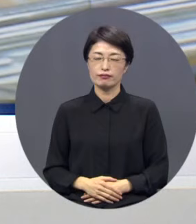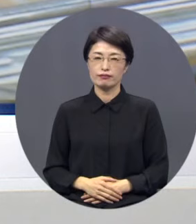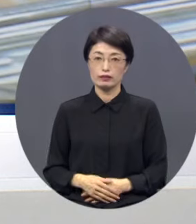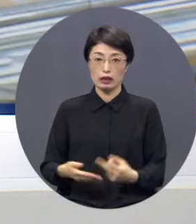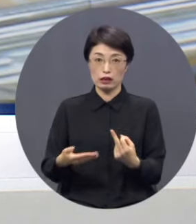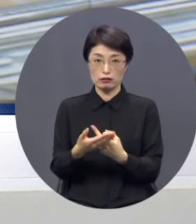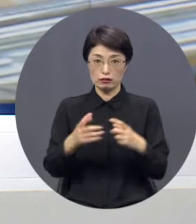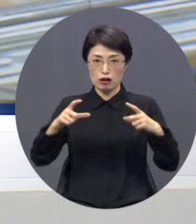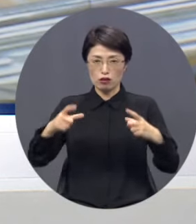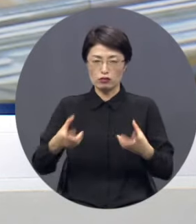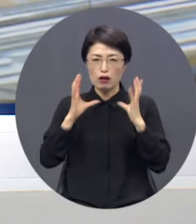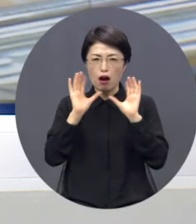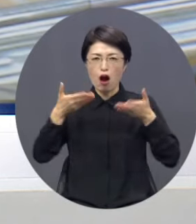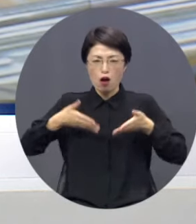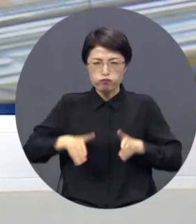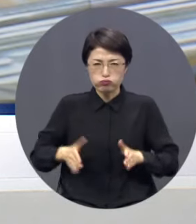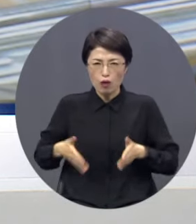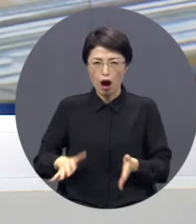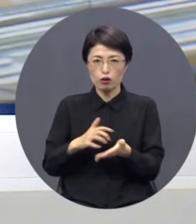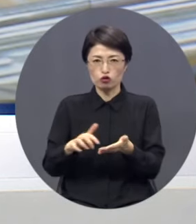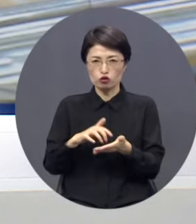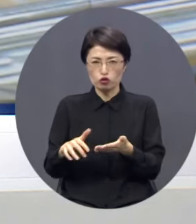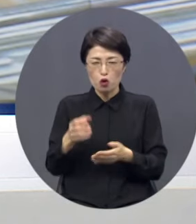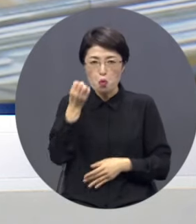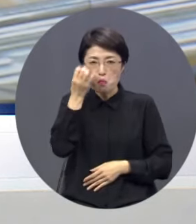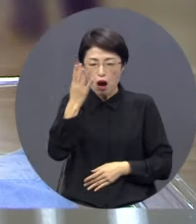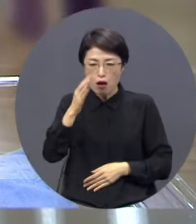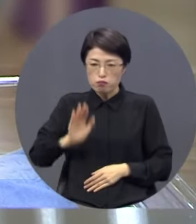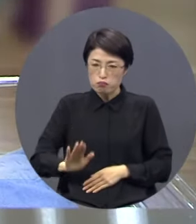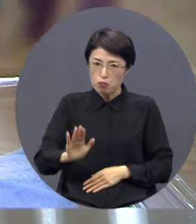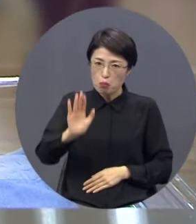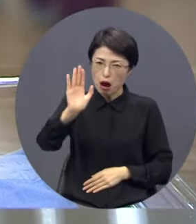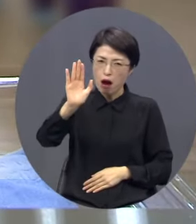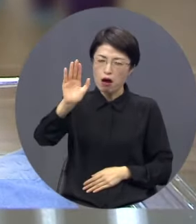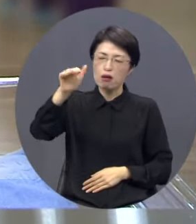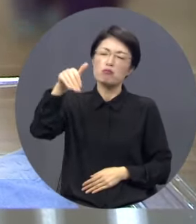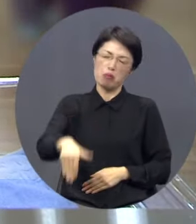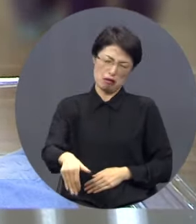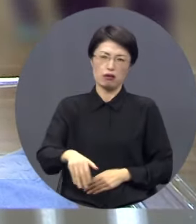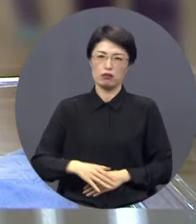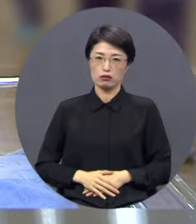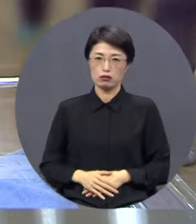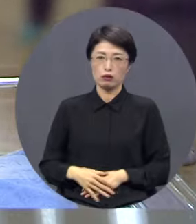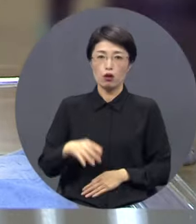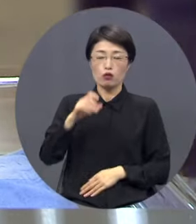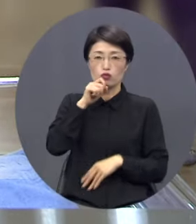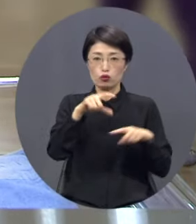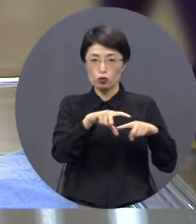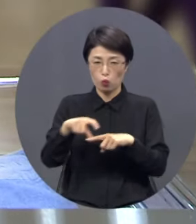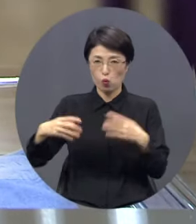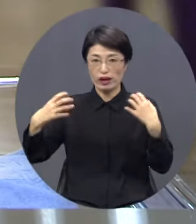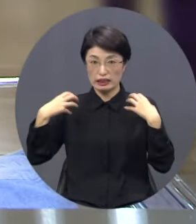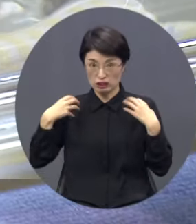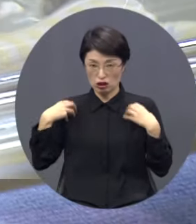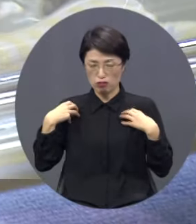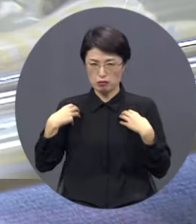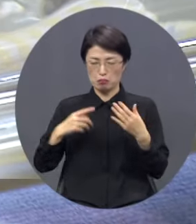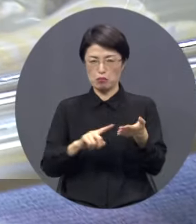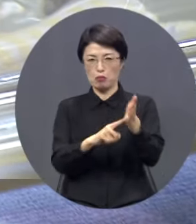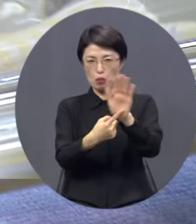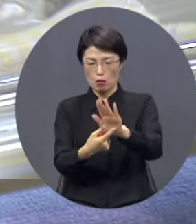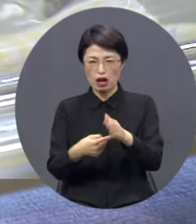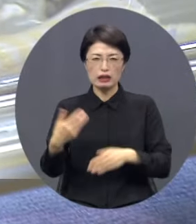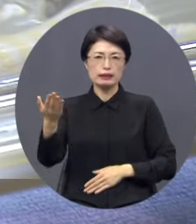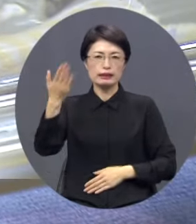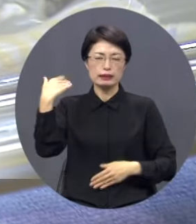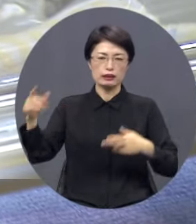제주 지역 출생아 수가 넉 달 만에 감소세로 돌아섰습니다. 통계청이 발표한 인구 동향을 보면 지난 7월